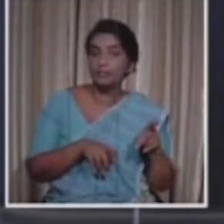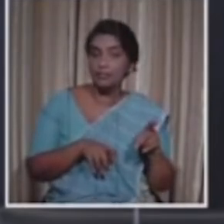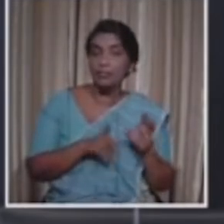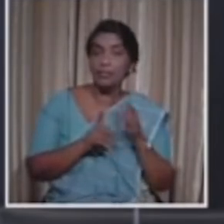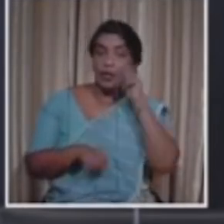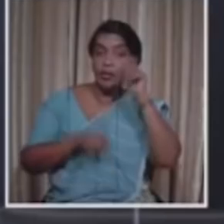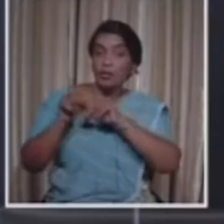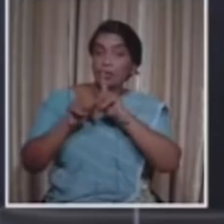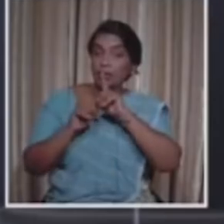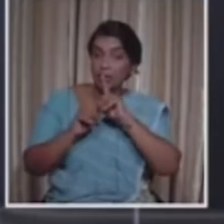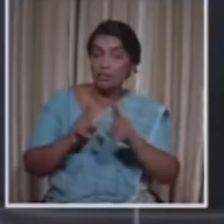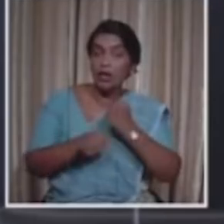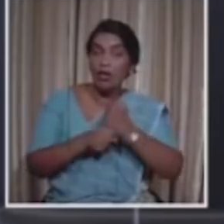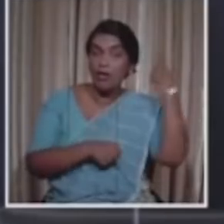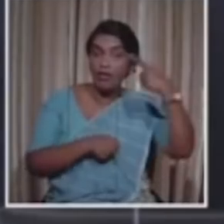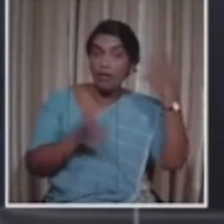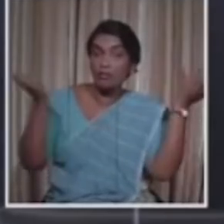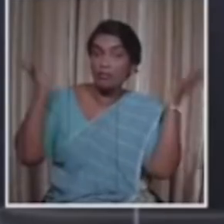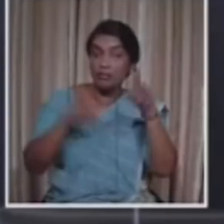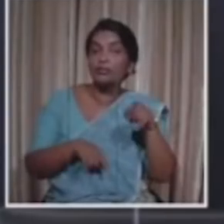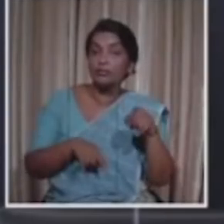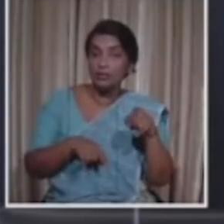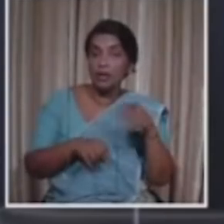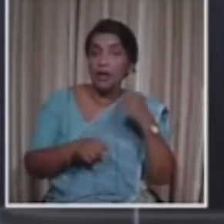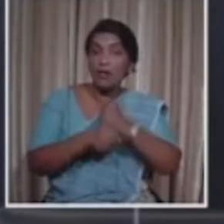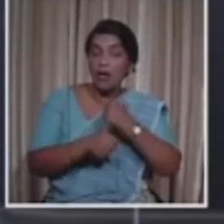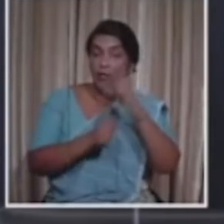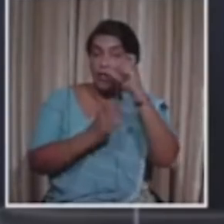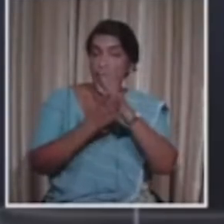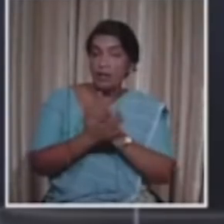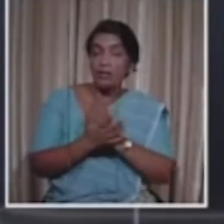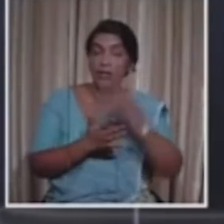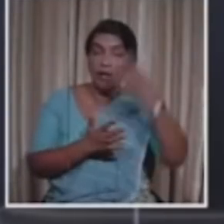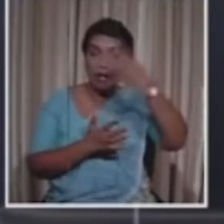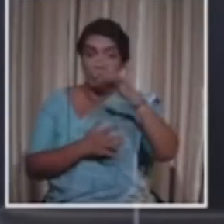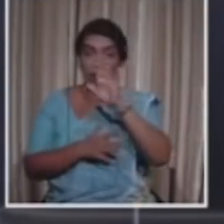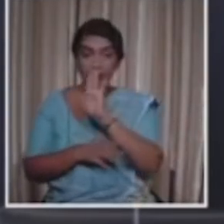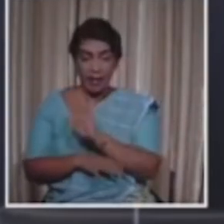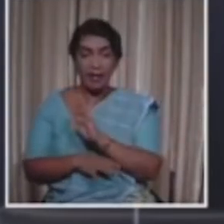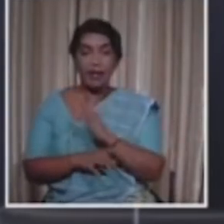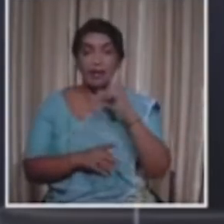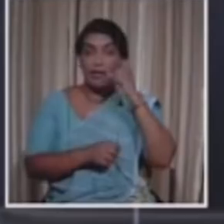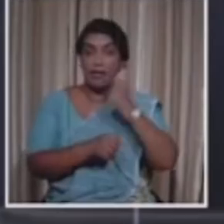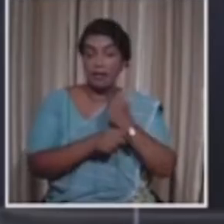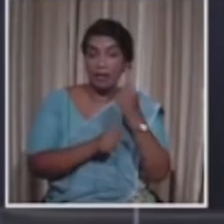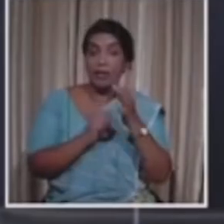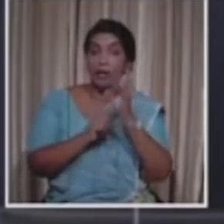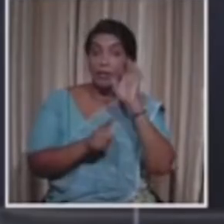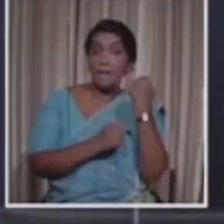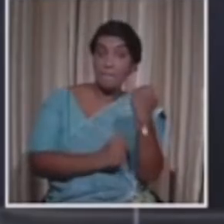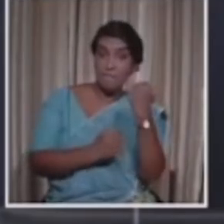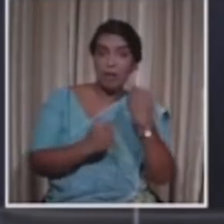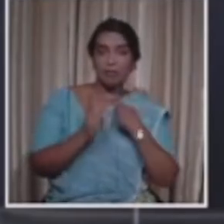ජනතාව මොකද්ද කියන්නේ වෝල් ෆේස් පිටනියට ඇවිල්ලා ආණ්ඩුව ව්‍යවස්ථාවේ හතරේ ආයන්න ව්‍යවස්ථාදායක බලය ජනතාවගේ බලයයි